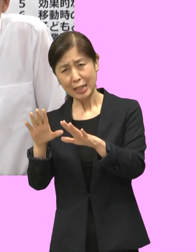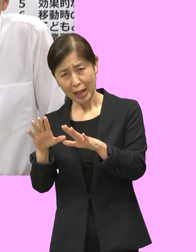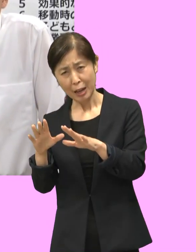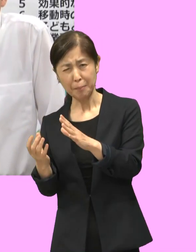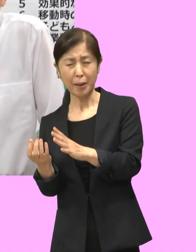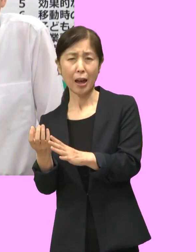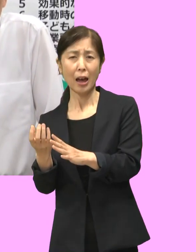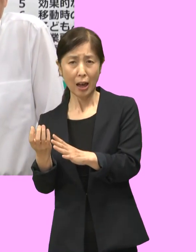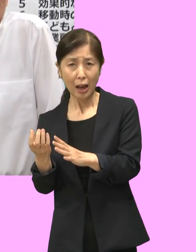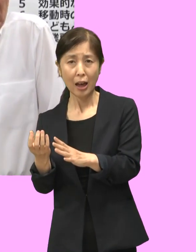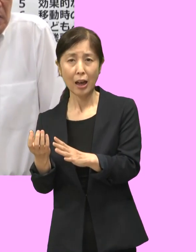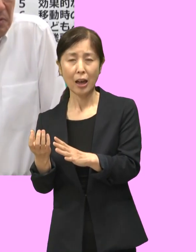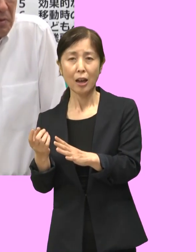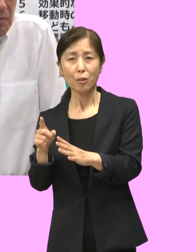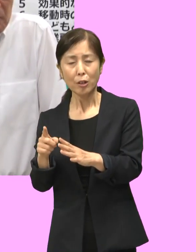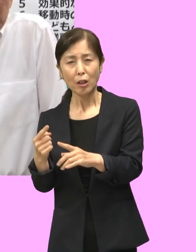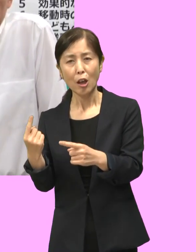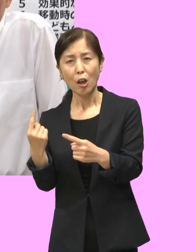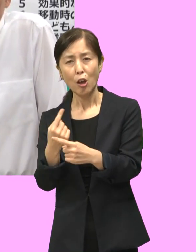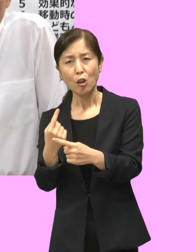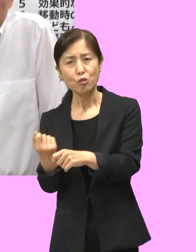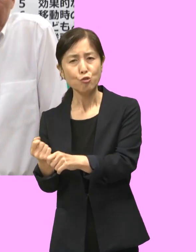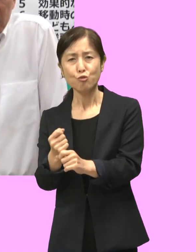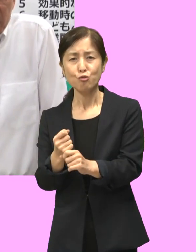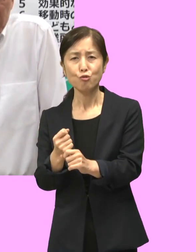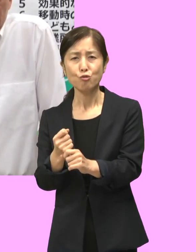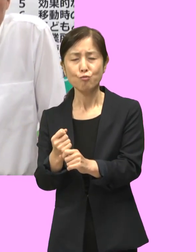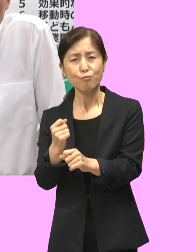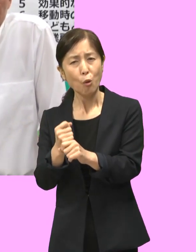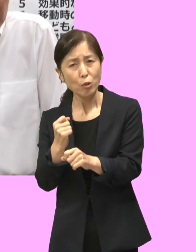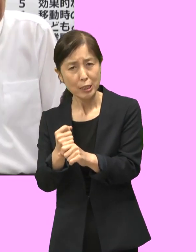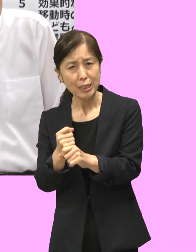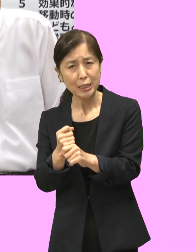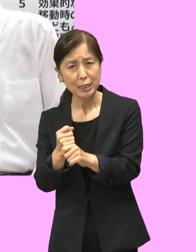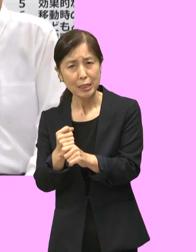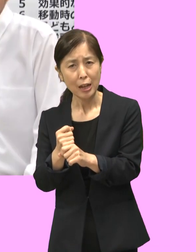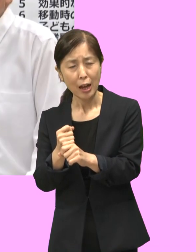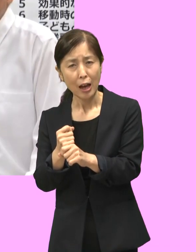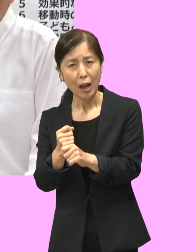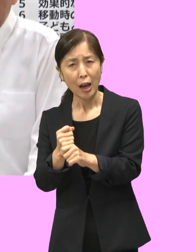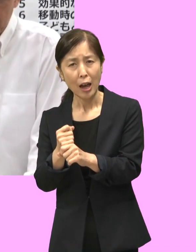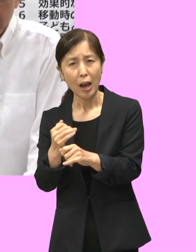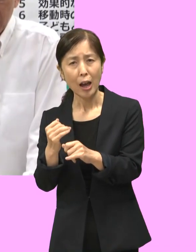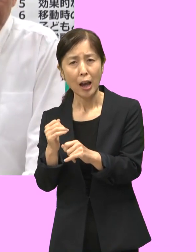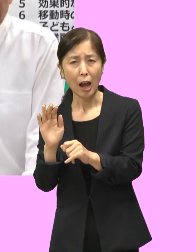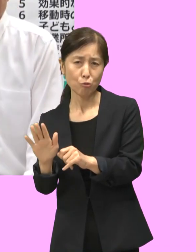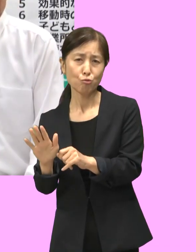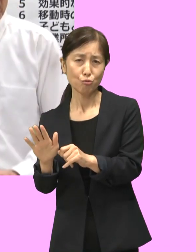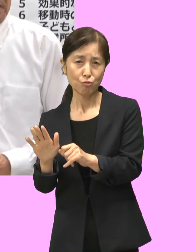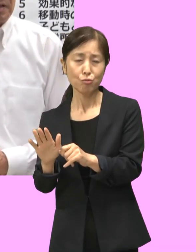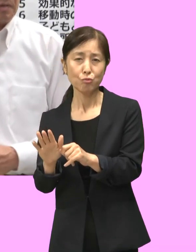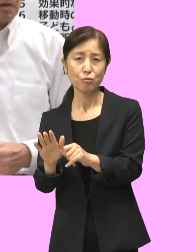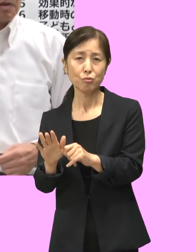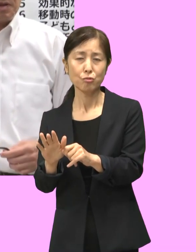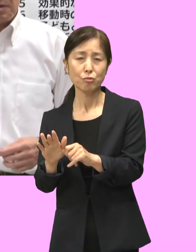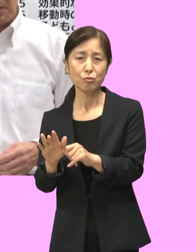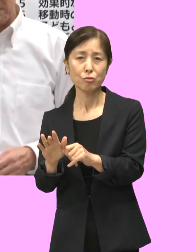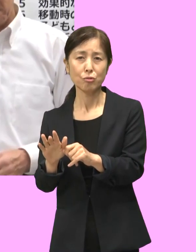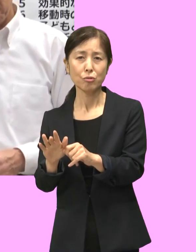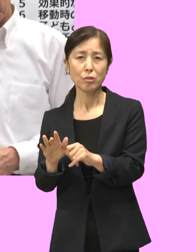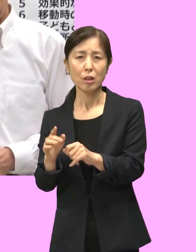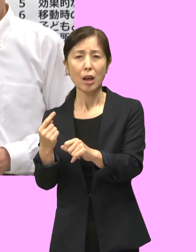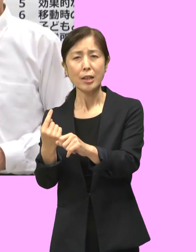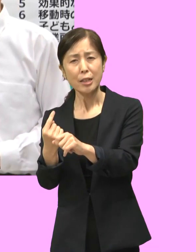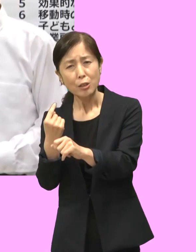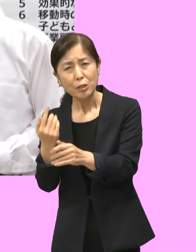て、でそれによって修復工事工事などを実施された方がありました。で昨